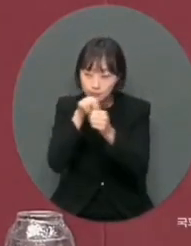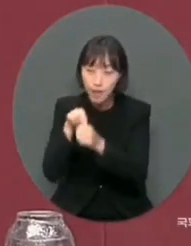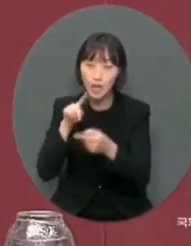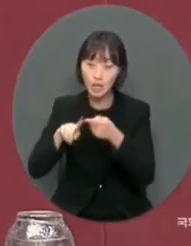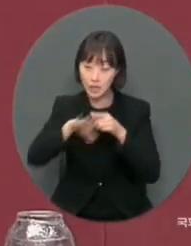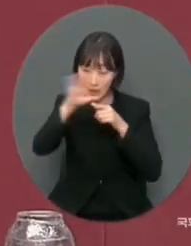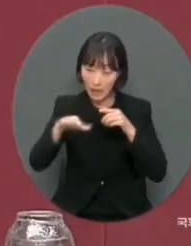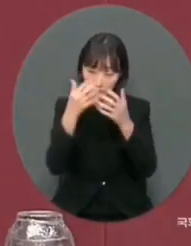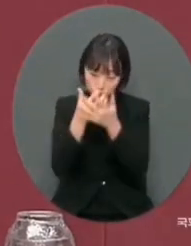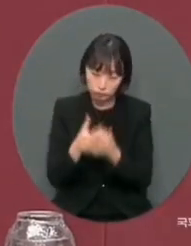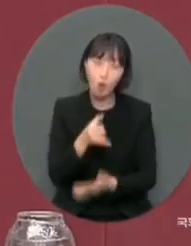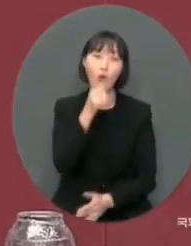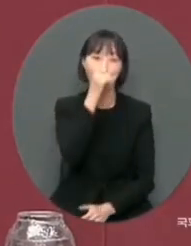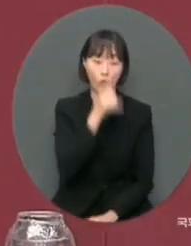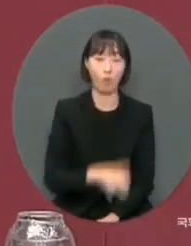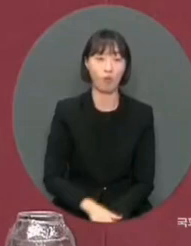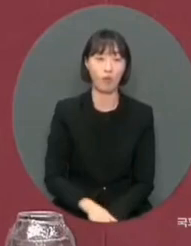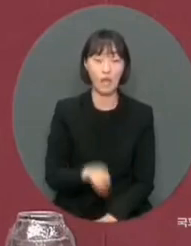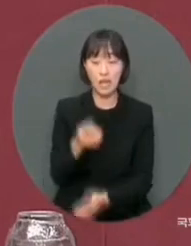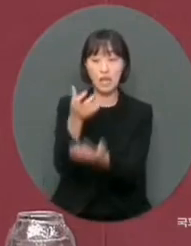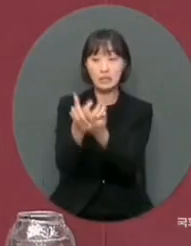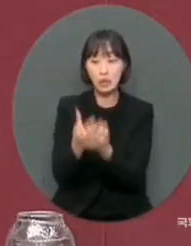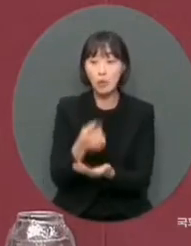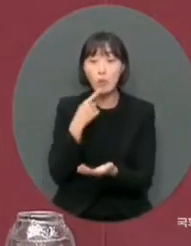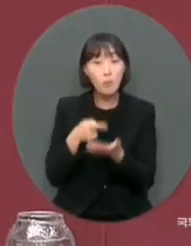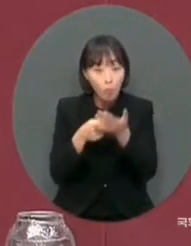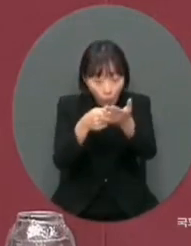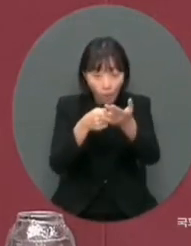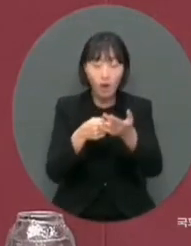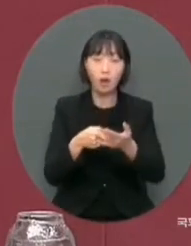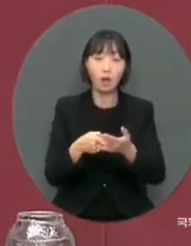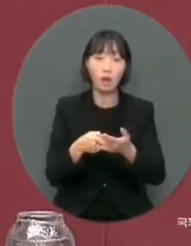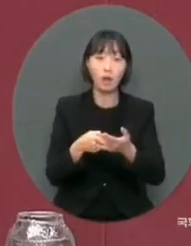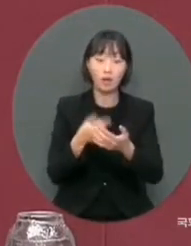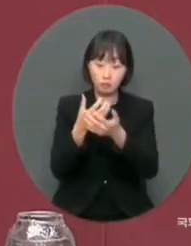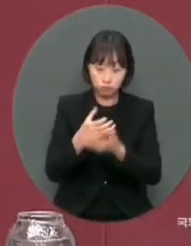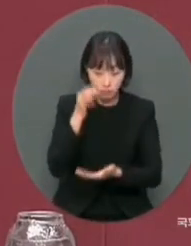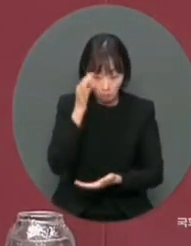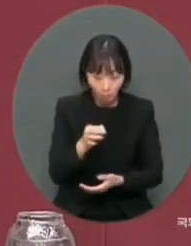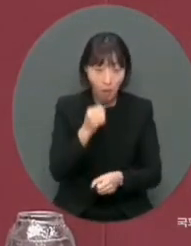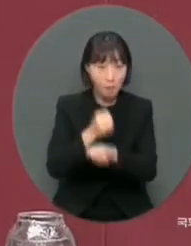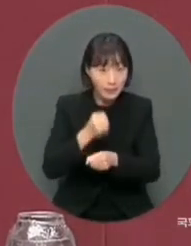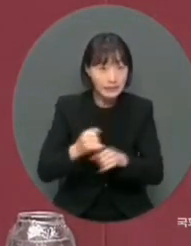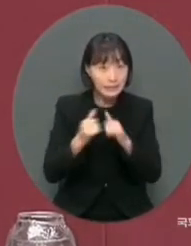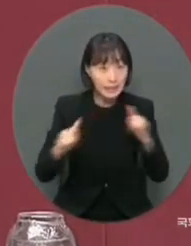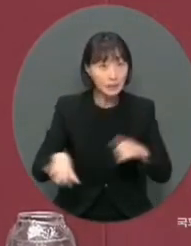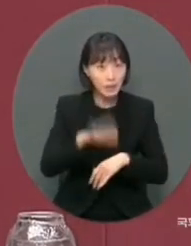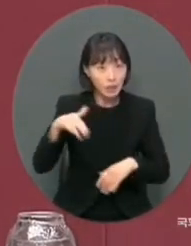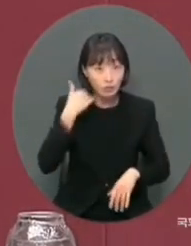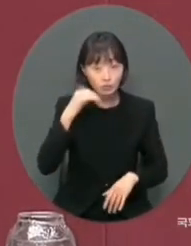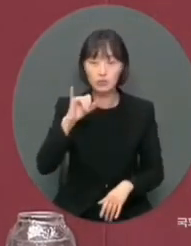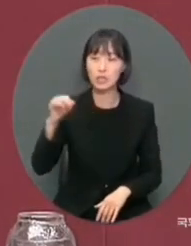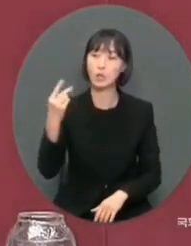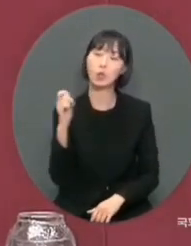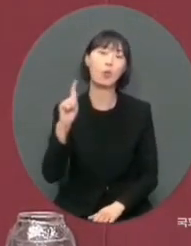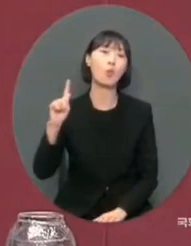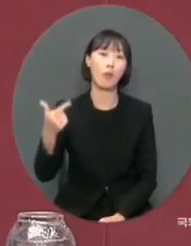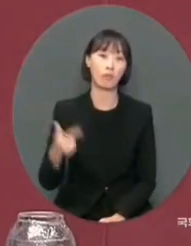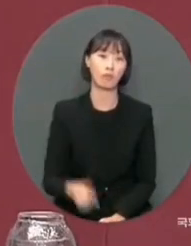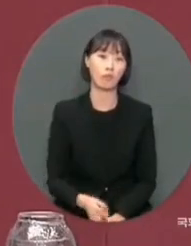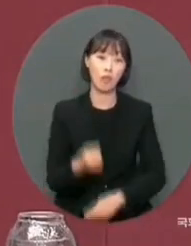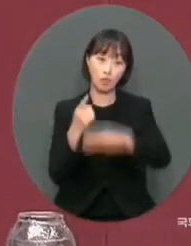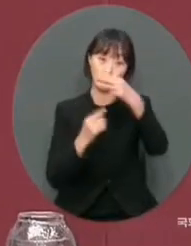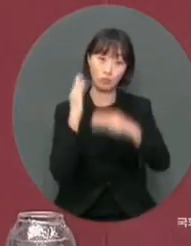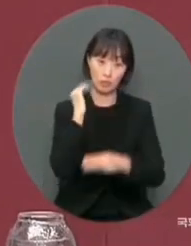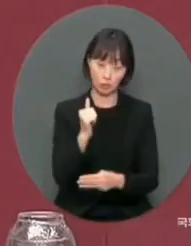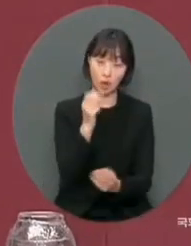문건을 요청한 자도 보고받은 자도 바로 이동관입니다. 윤석열 대통령께 묻겠습니다. 늘 강조하는 게 법과